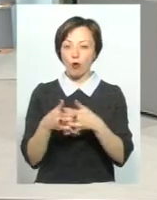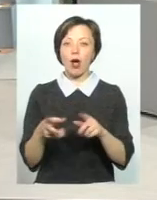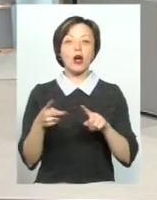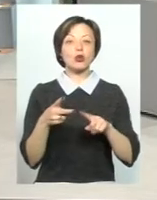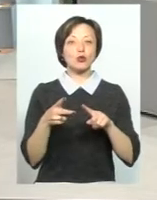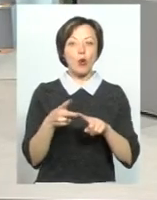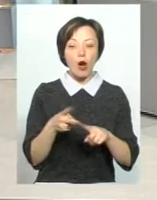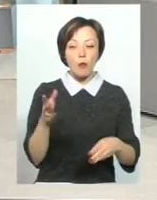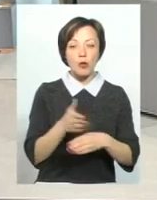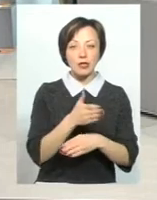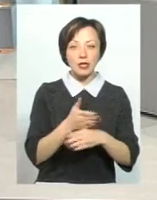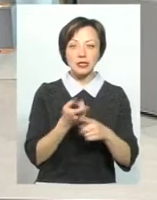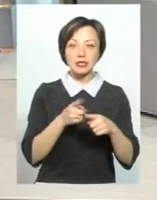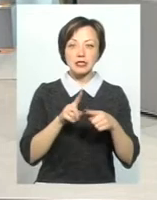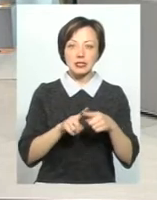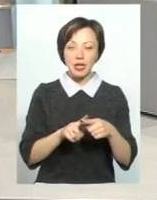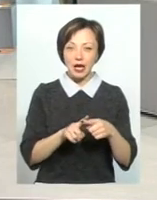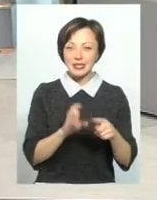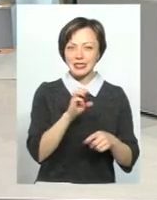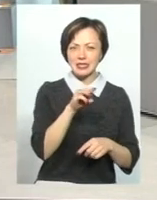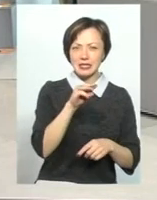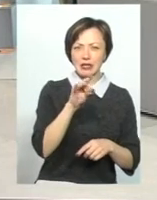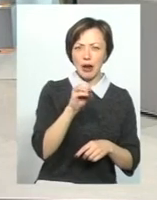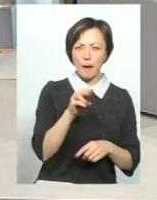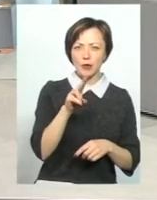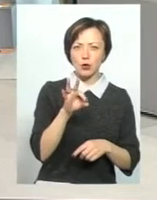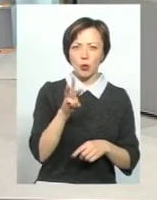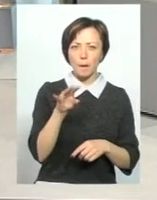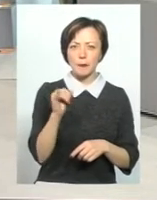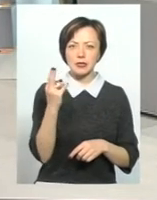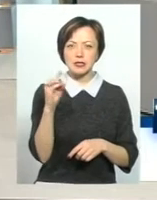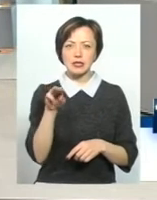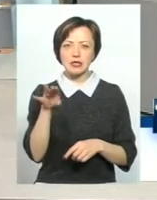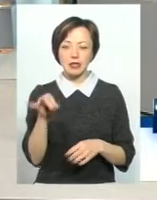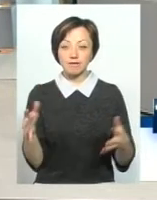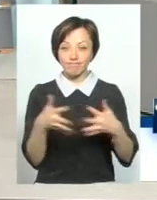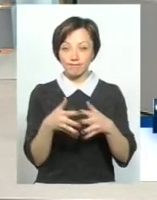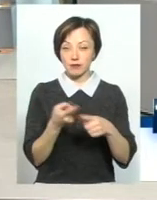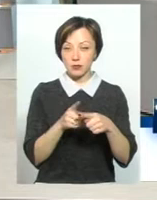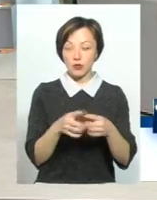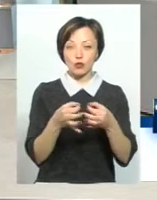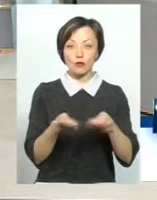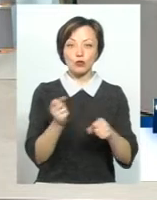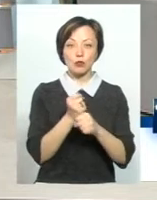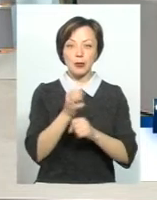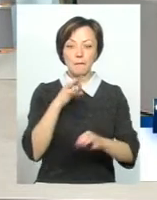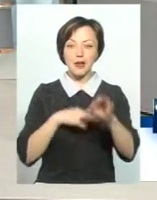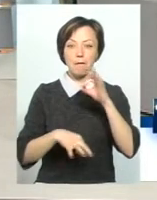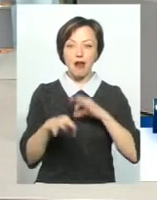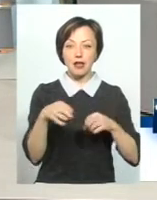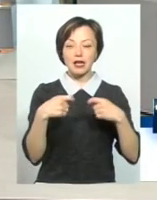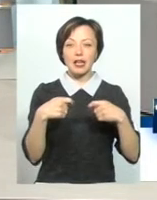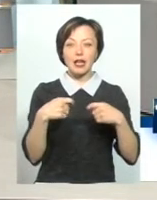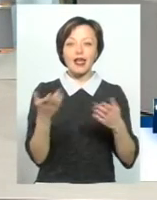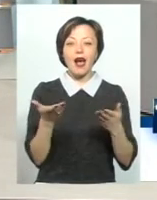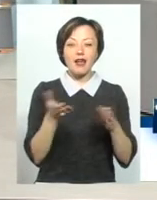стало продукти життєдіяльності ґрунтових стрептоміцетів. І от об'єднання цих продуктів дозволило зробити препарати, які